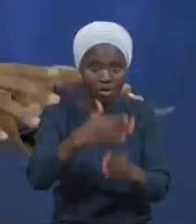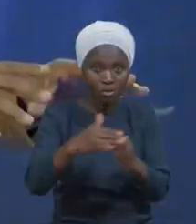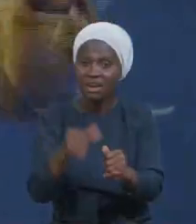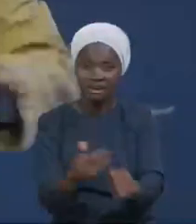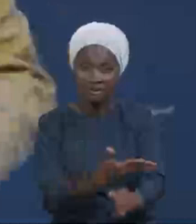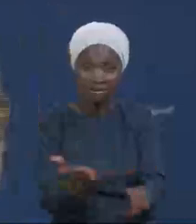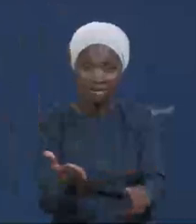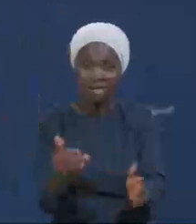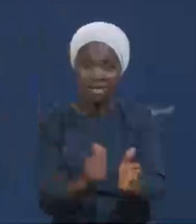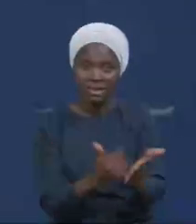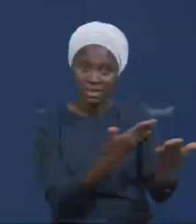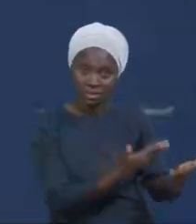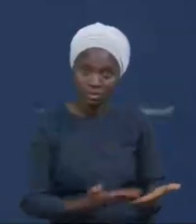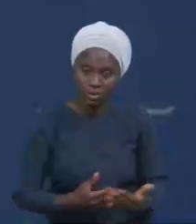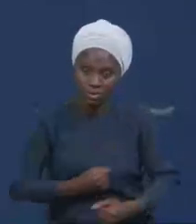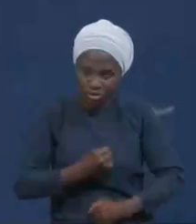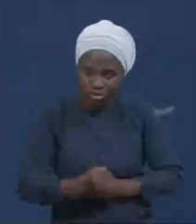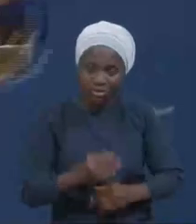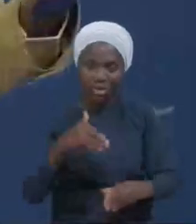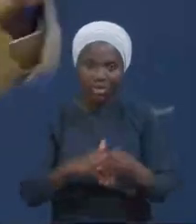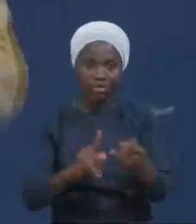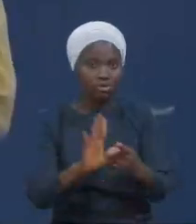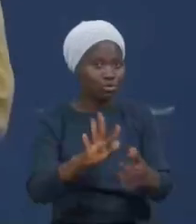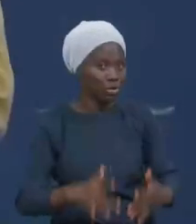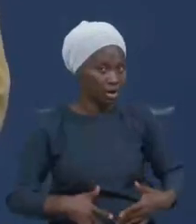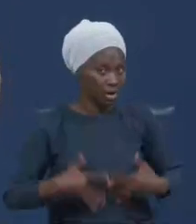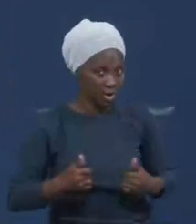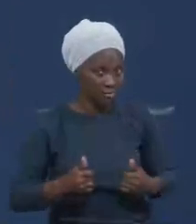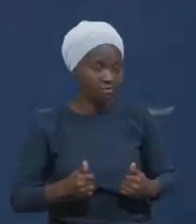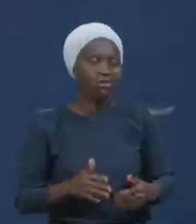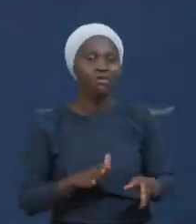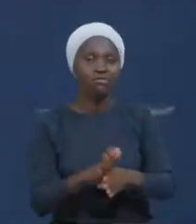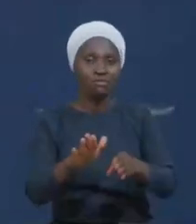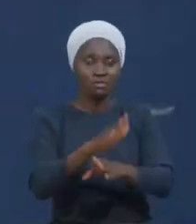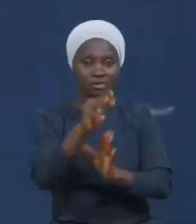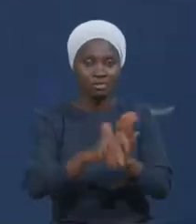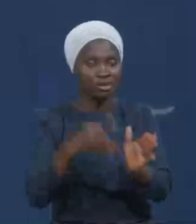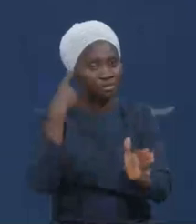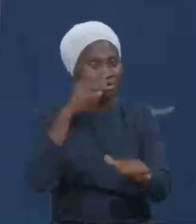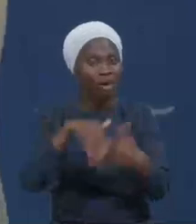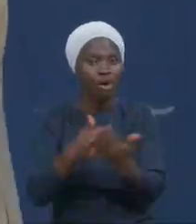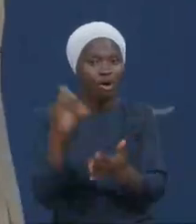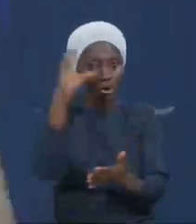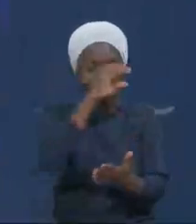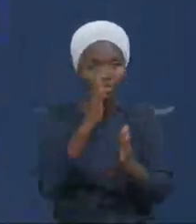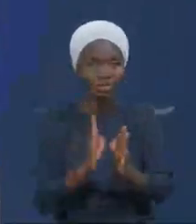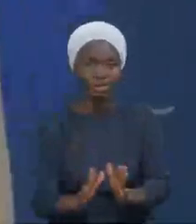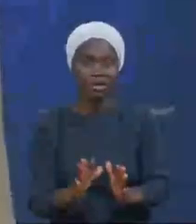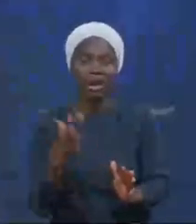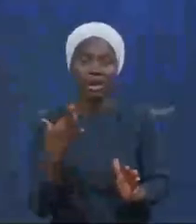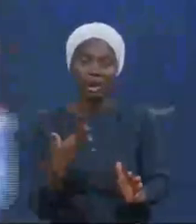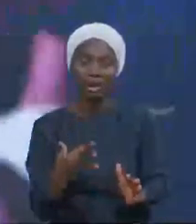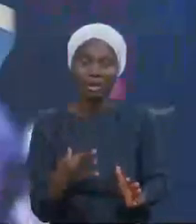la souffrance dans ta vie, l'accomplissement pour tous les chercheurs de soulagement par la foi. Voyons le